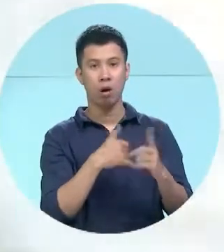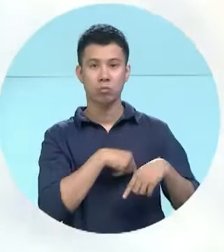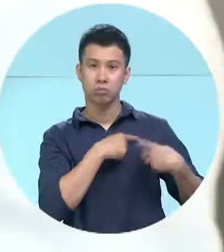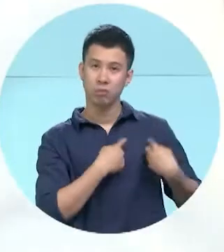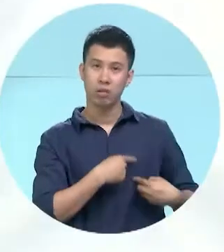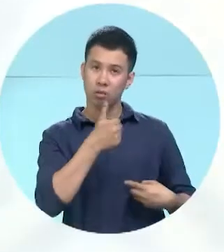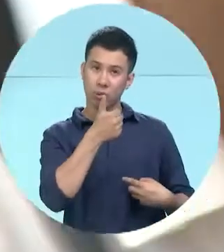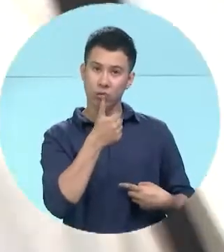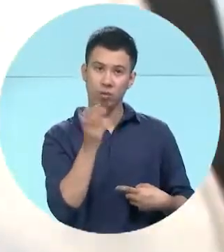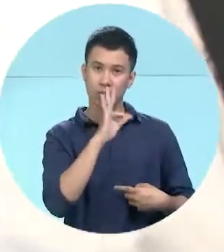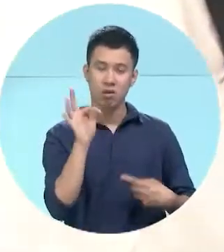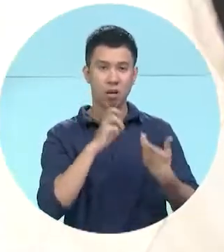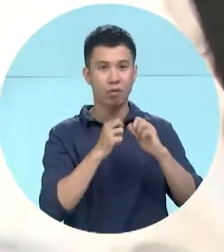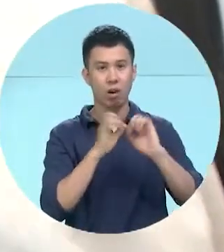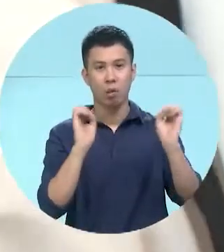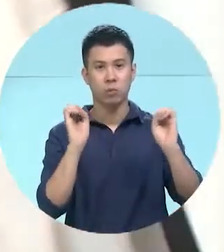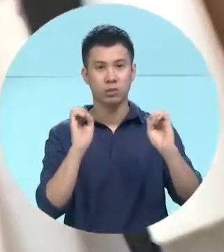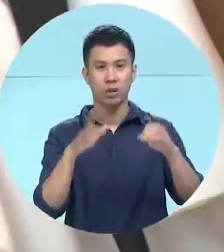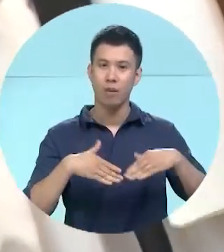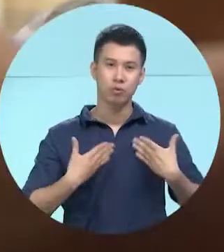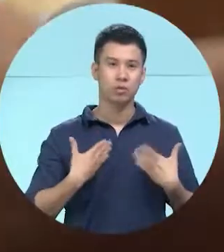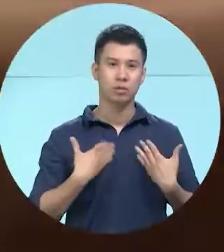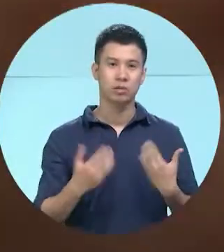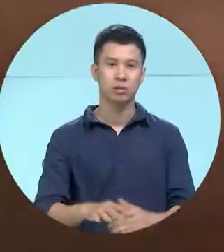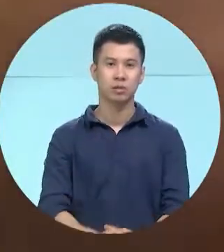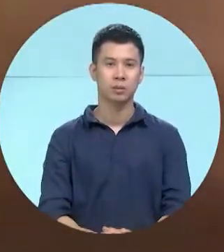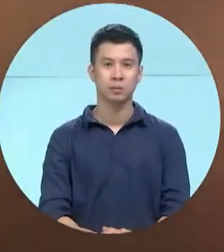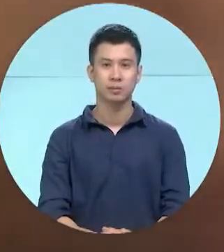trái tim rất là nhân hậu, rất là ấm áp, mình thấy rất là vui.